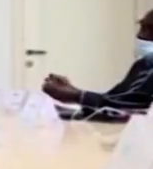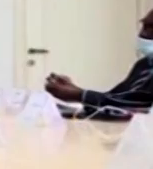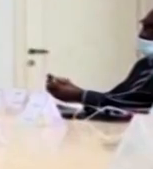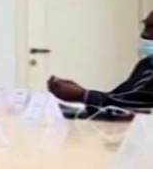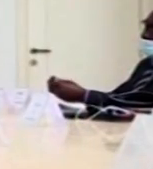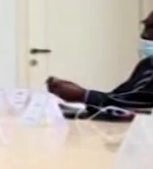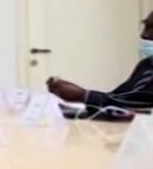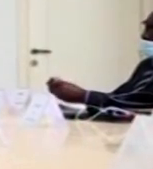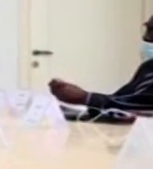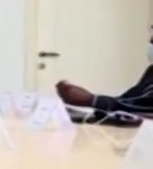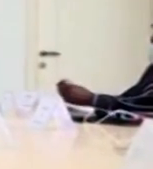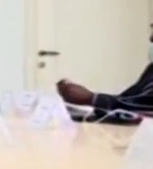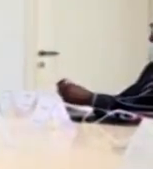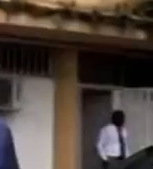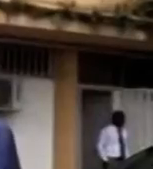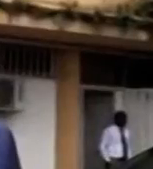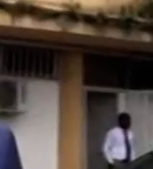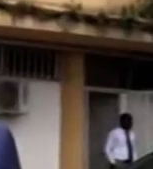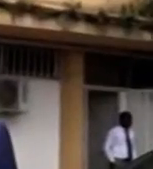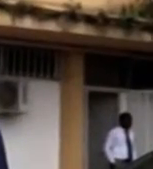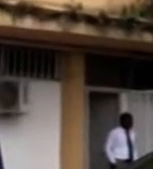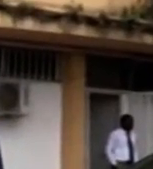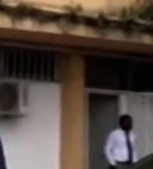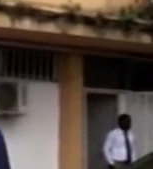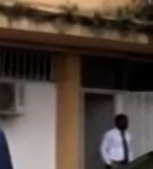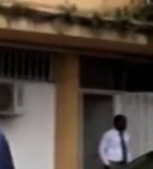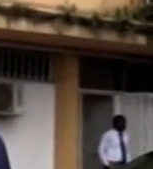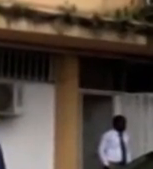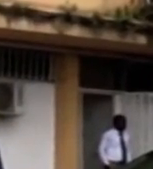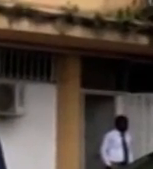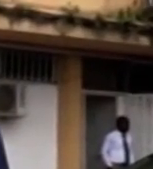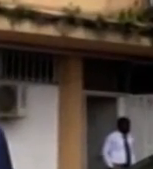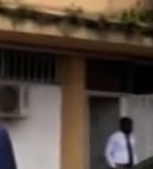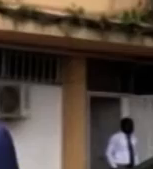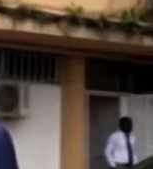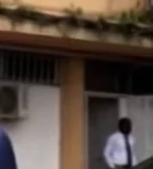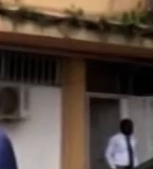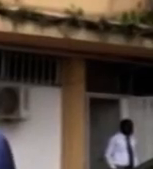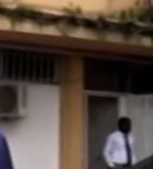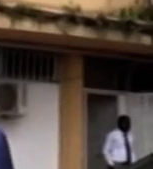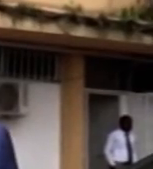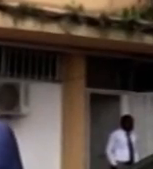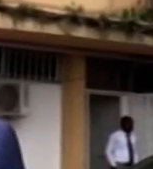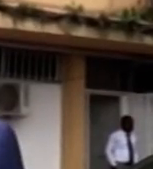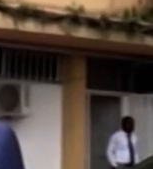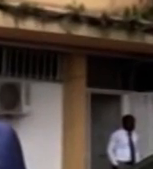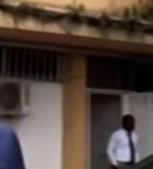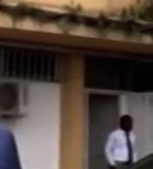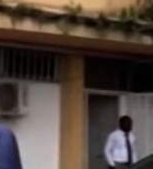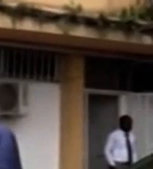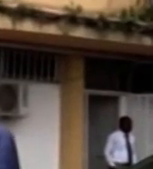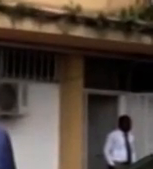recommandé aux uns et aux autres donc de se retrouver pour échanger et lui faire parvenir des propositions concrètes qui permettent